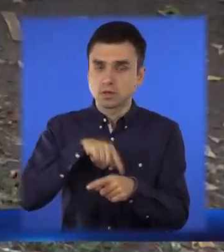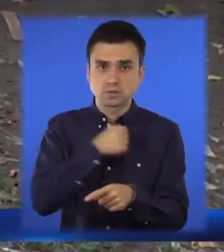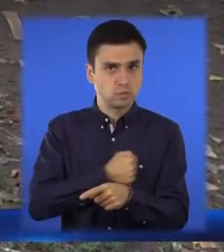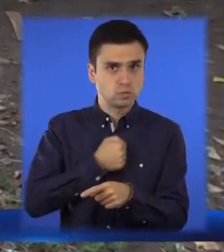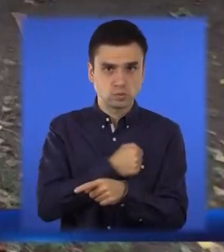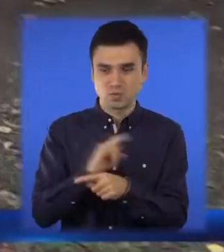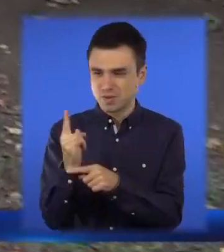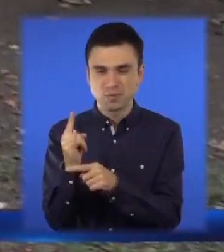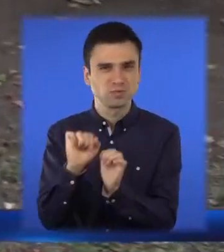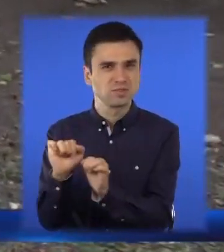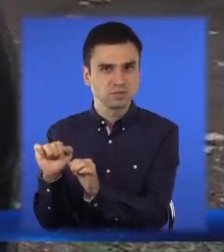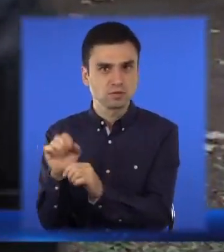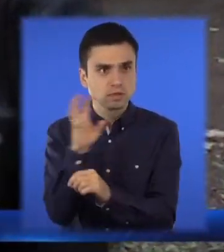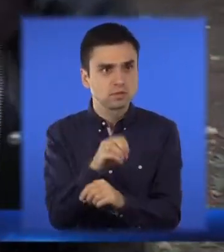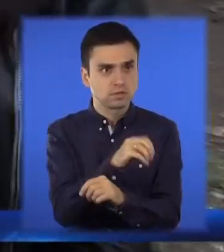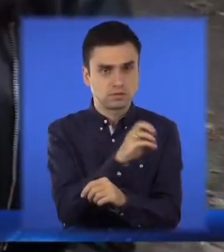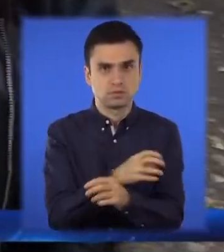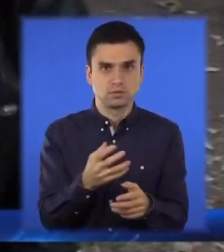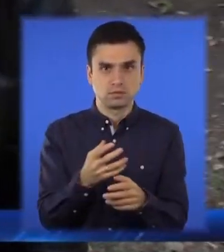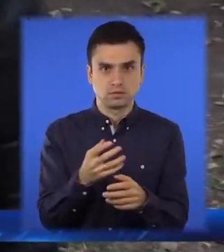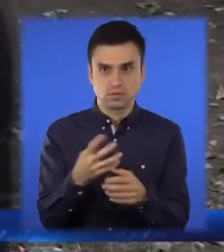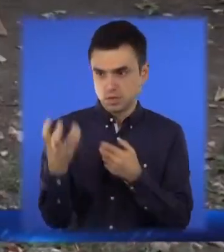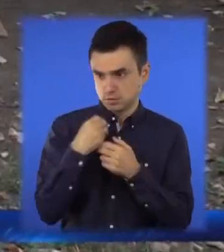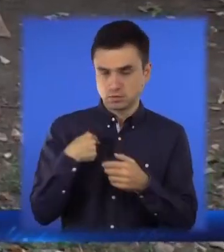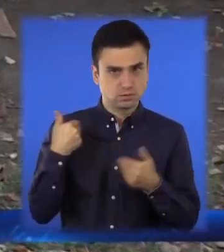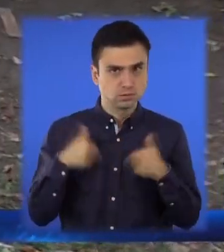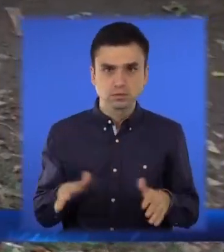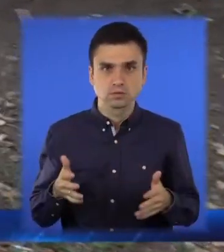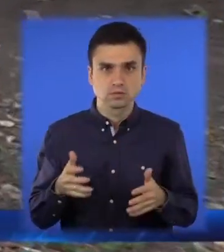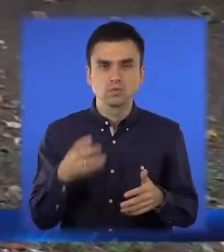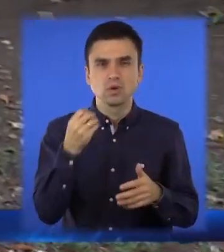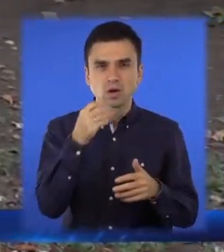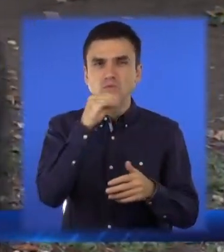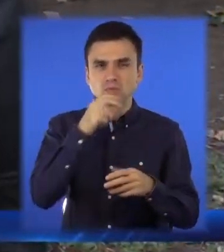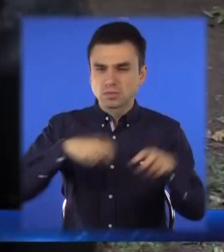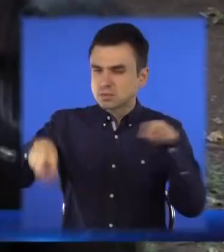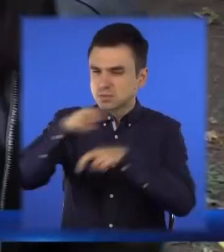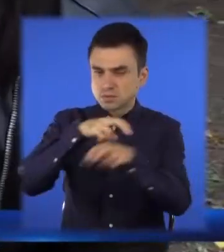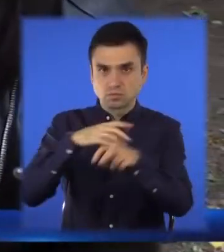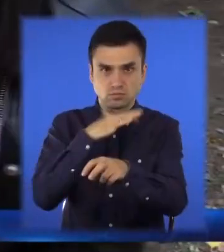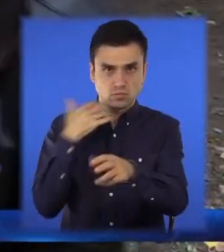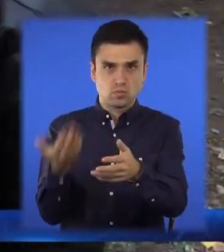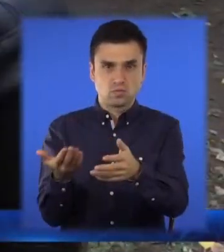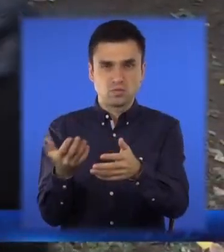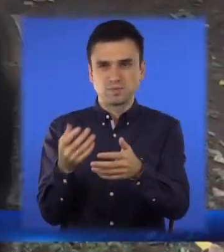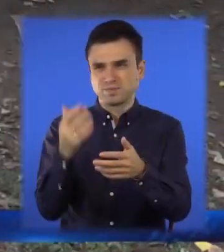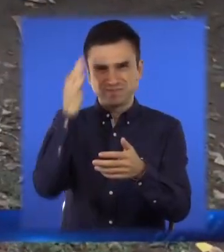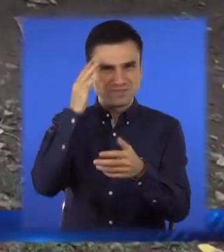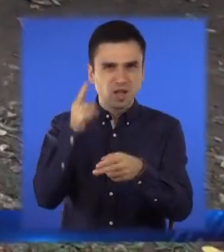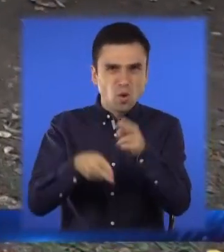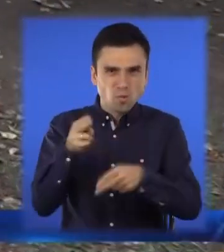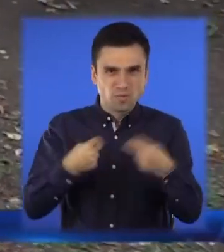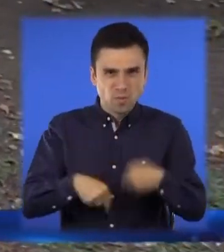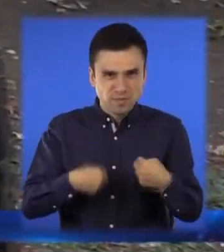не дуже хочеться бути покусаною. Ну і кількість собак, яких, ну, хотілося б, хоча б, щоб простерилізували, або